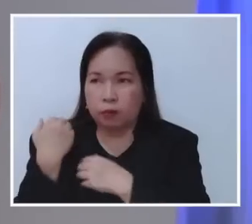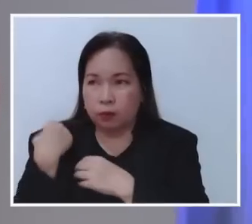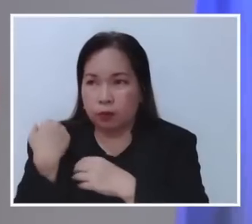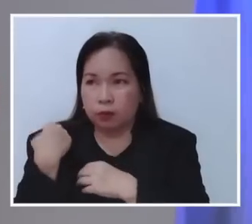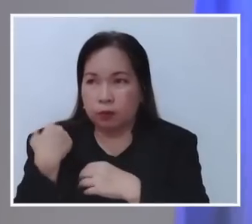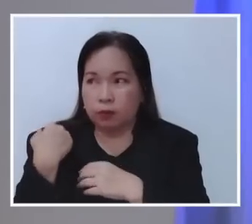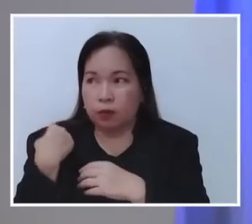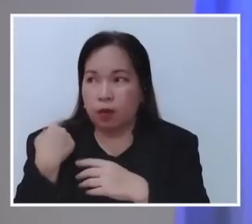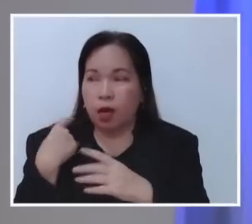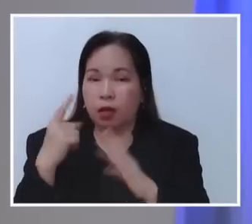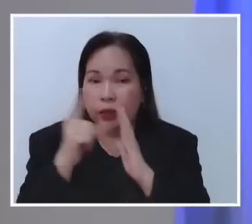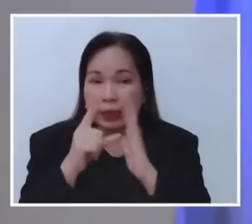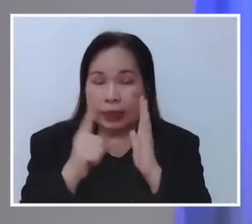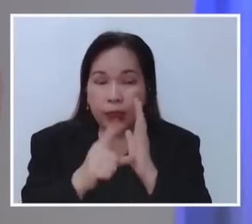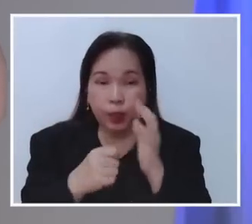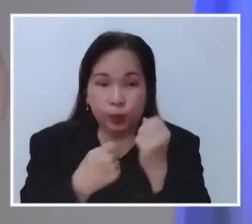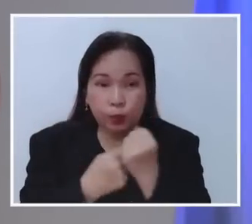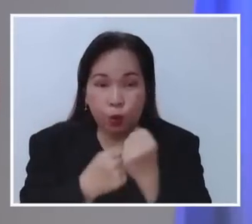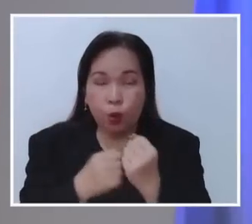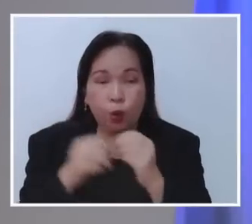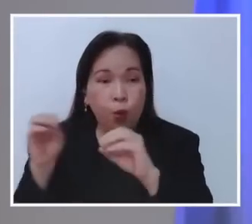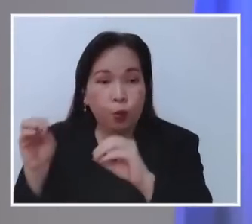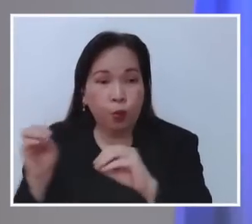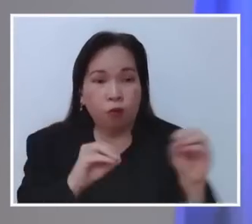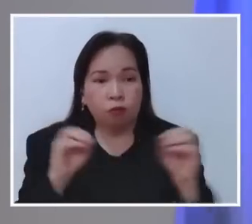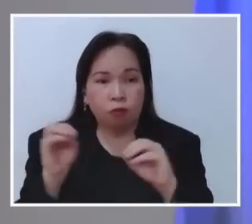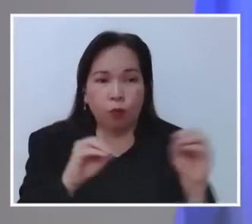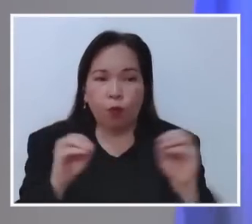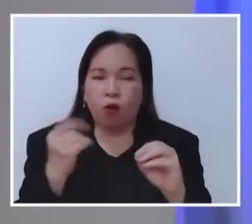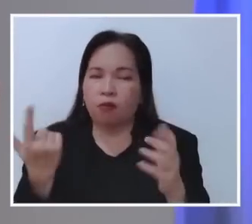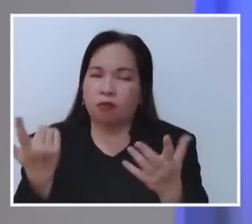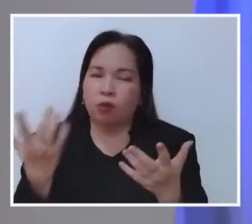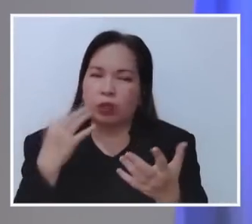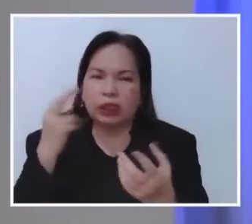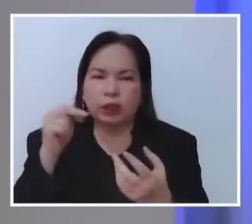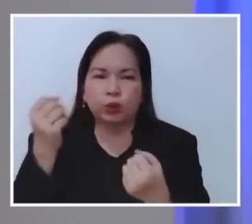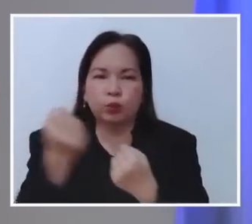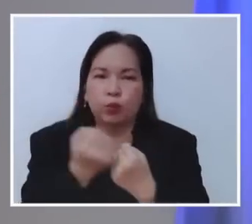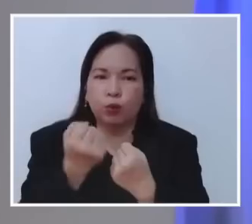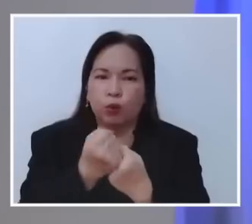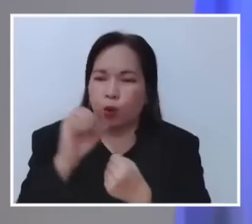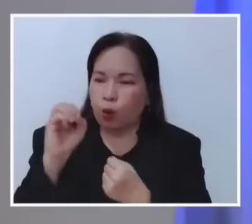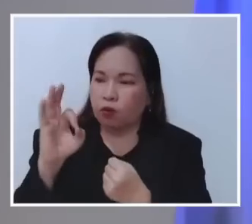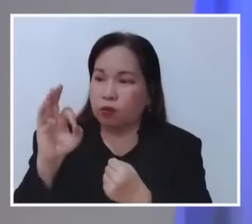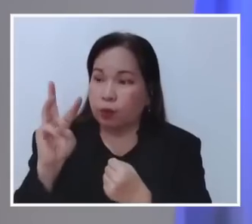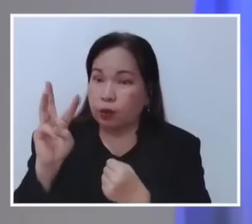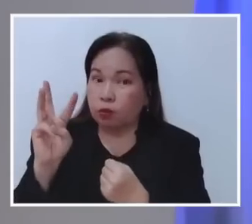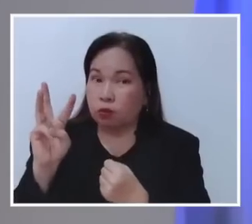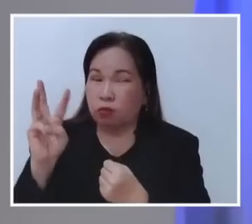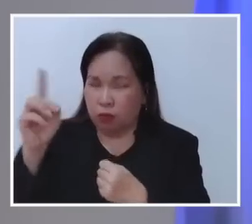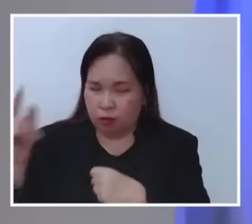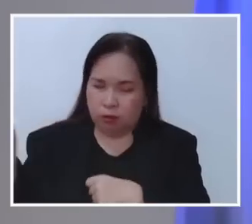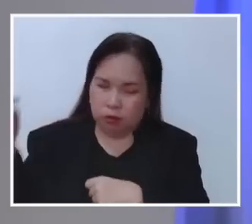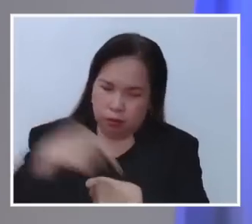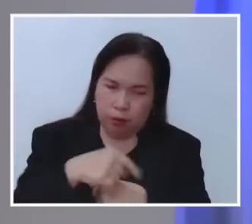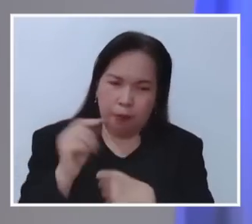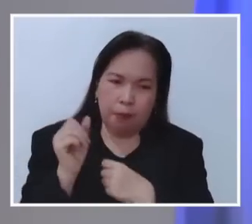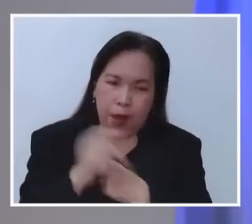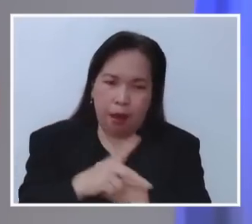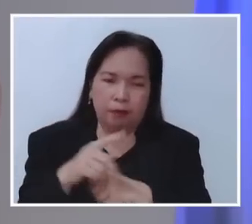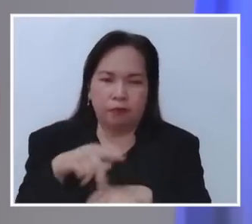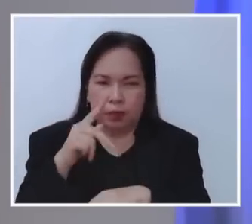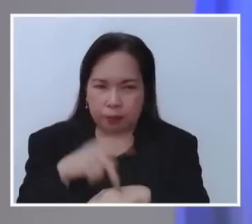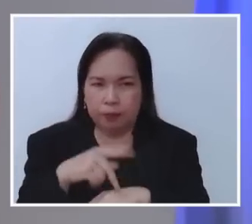legal assistance, repatriation at iba pang suportang kailangan ng mga manggagawang Pilipino sa iba't ibang